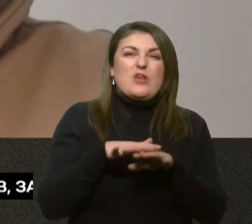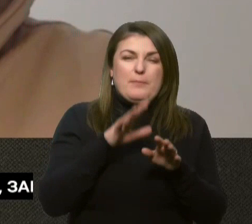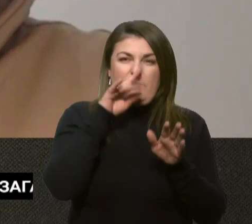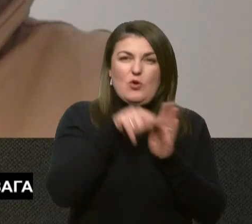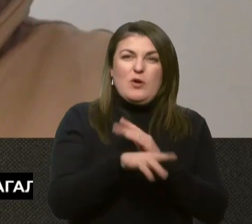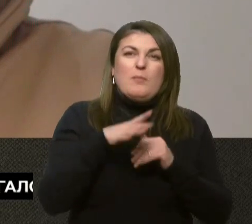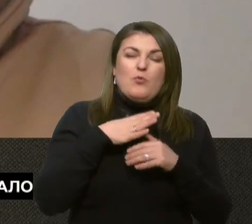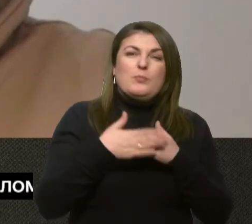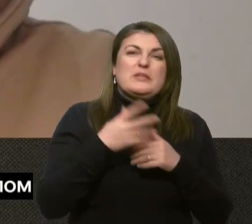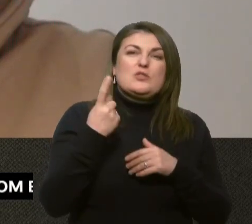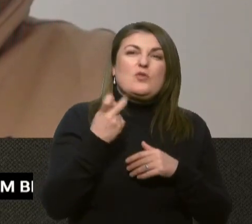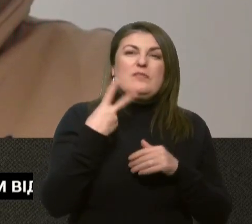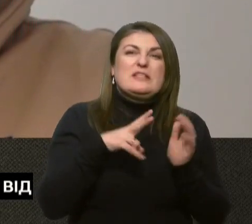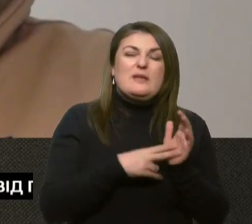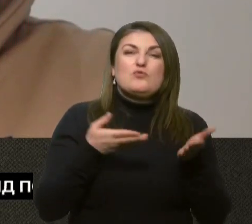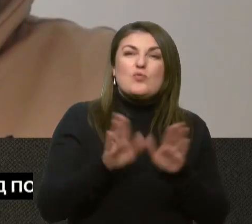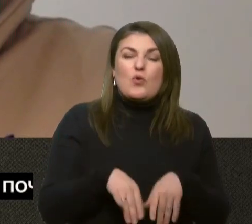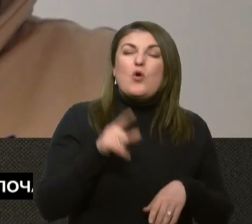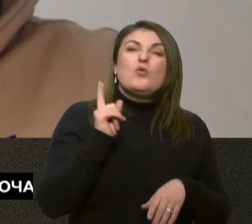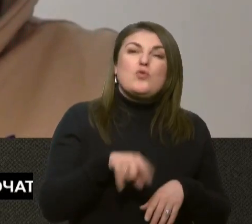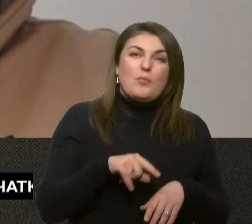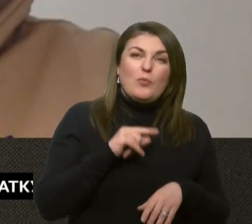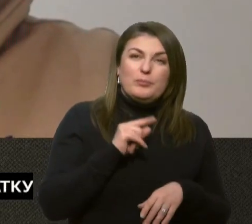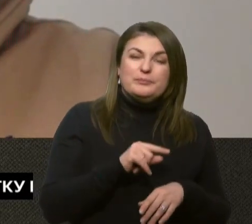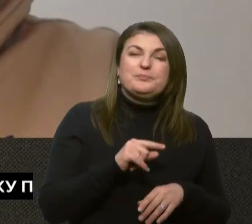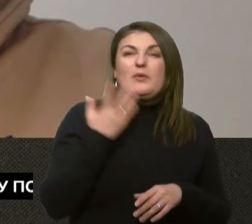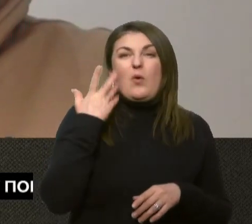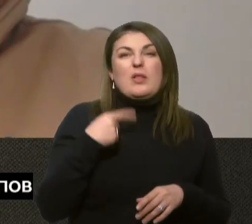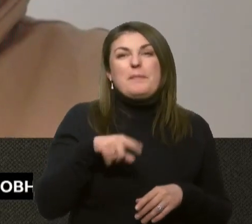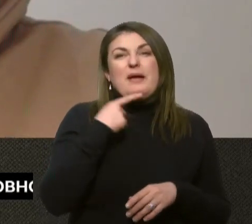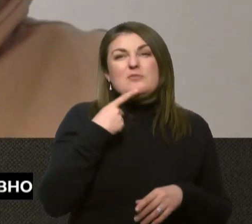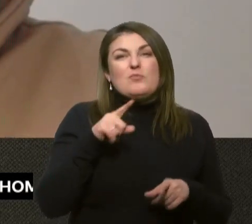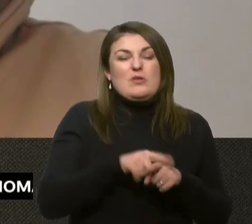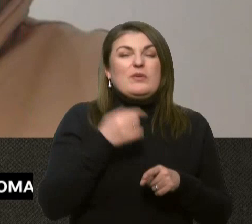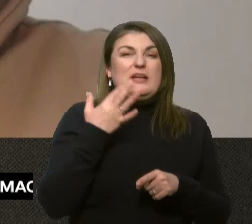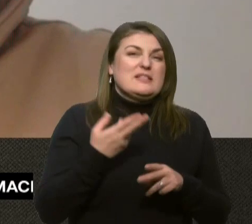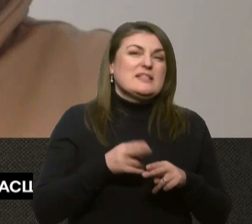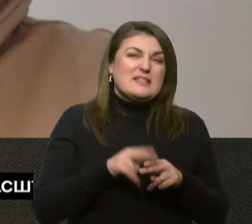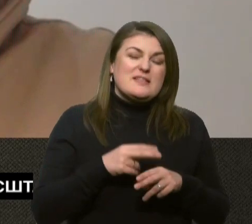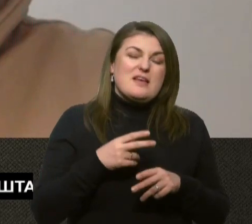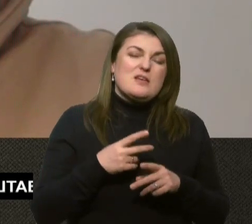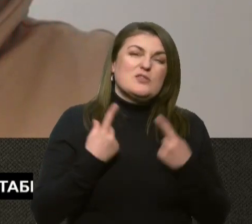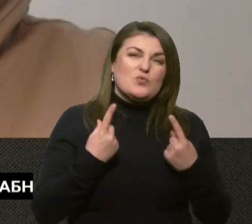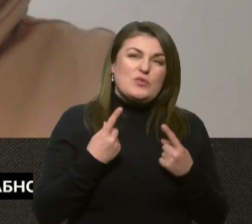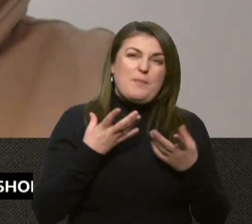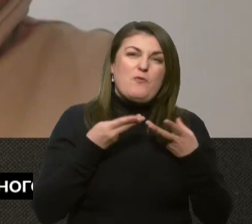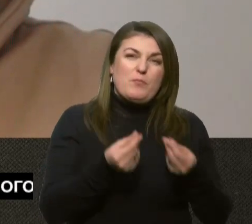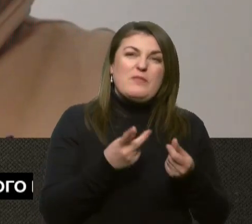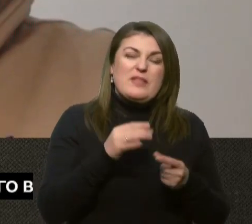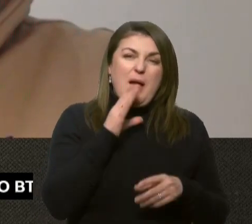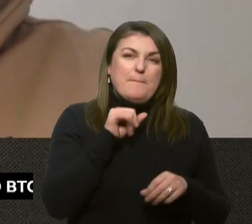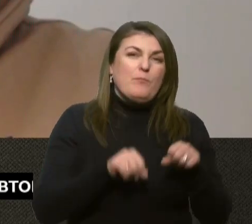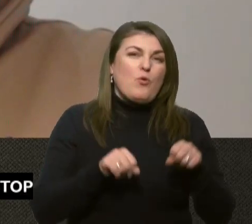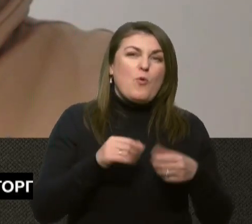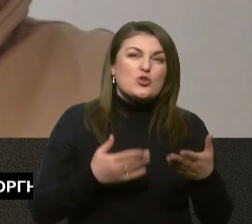їх близько 127 штук. Тому, в принципі, коли ми кажемо про таку кількість, це суттєвий вплив на